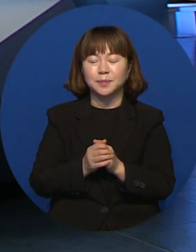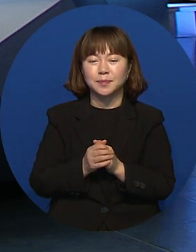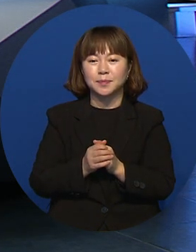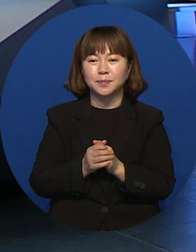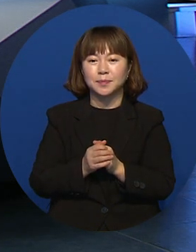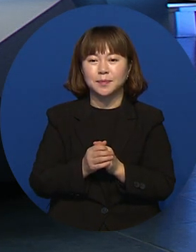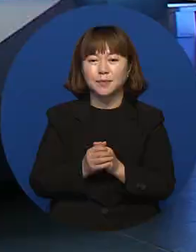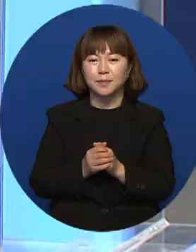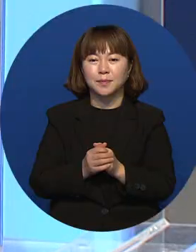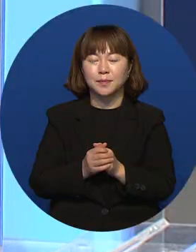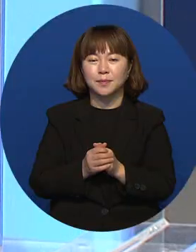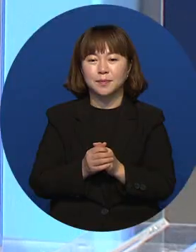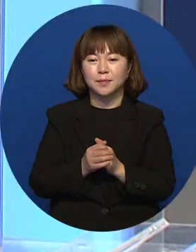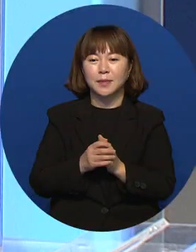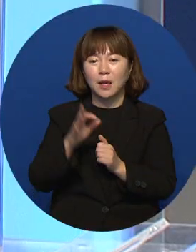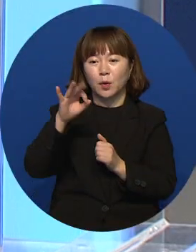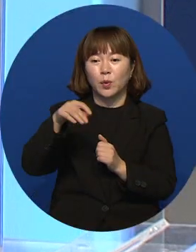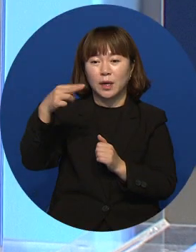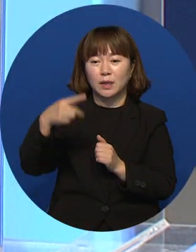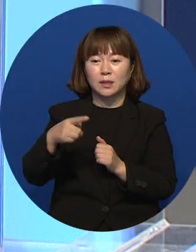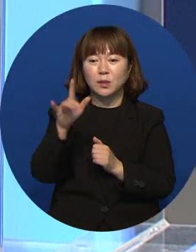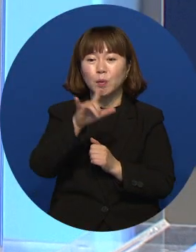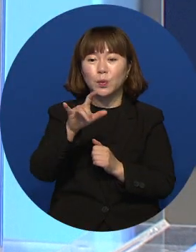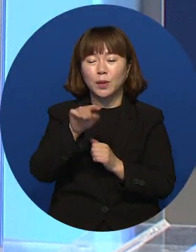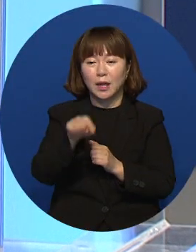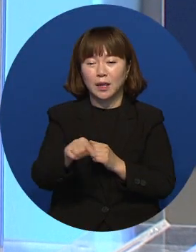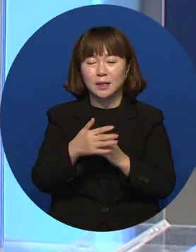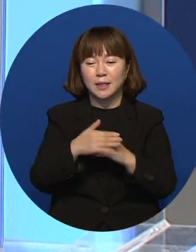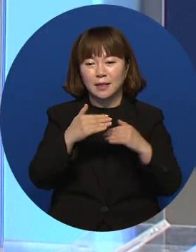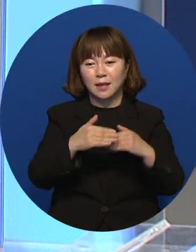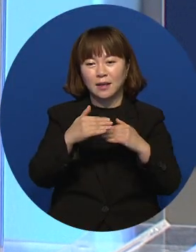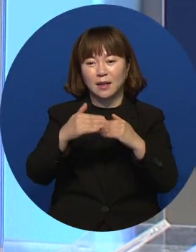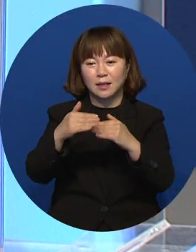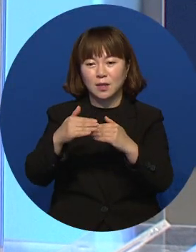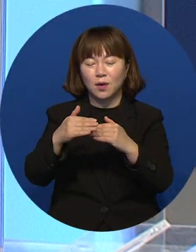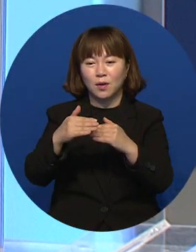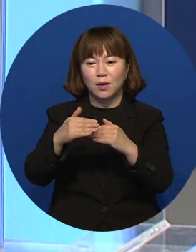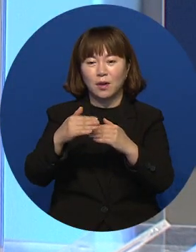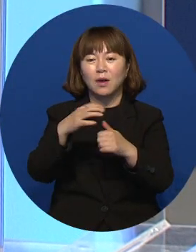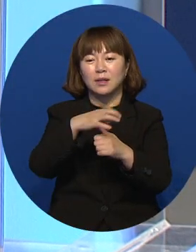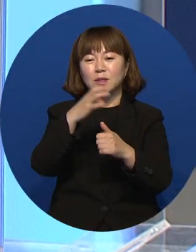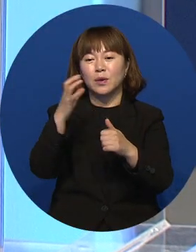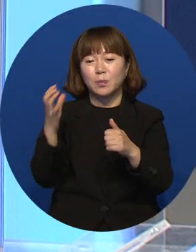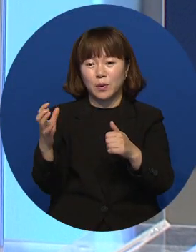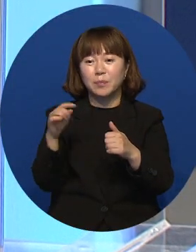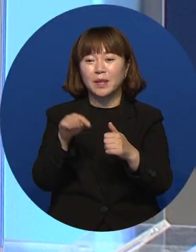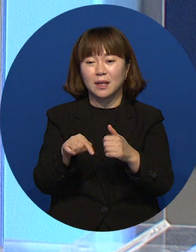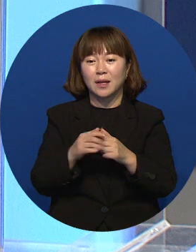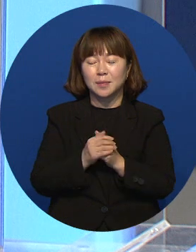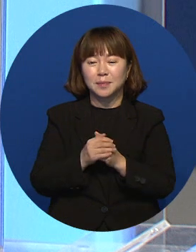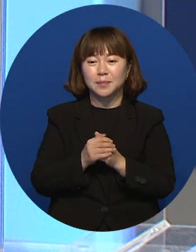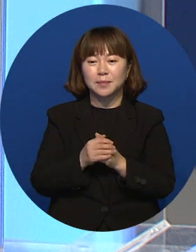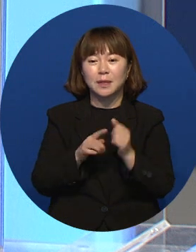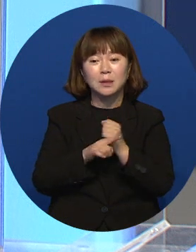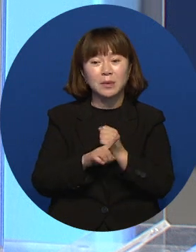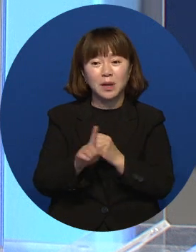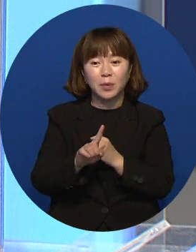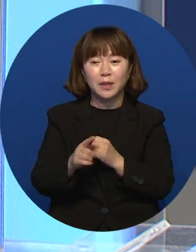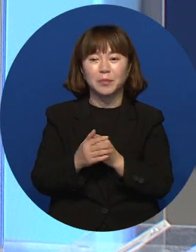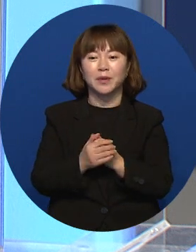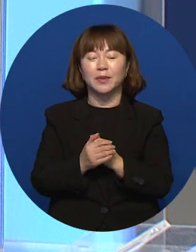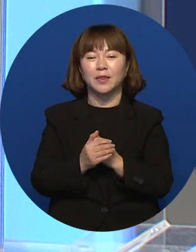음 유포로 나는 또 단계적 1 3회보기 라고 했습니다 그런데 그 의미가 처음에도 말씀드렸듯이